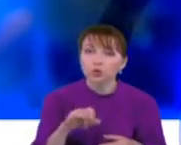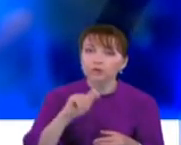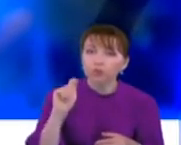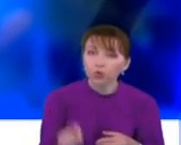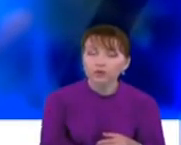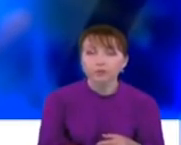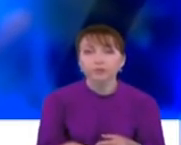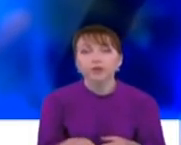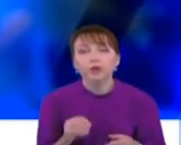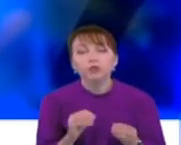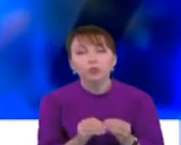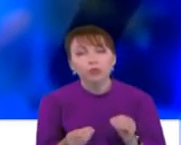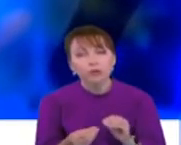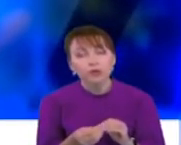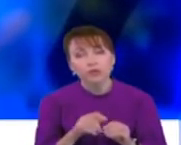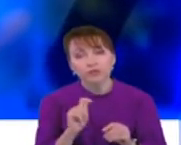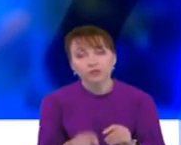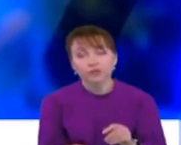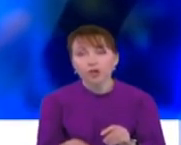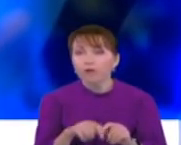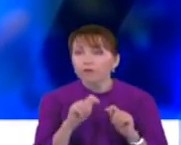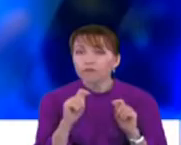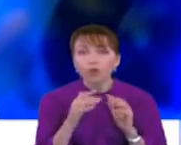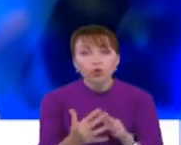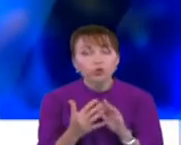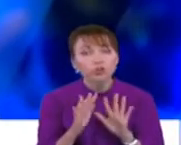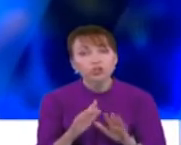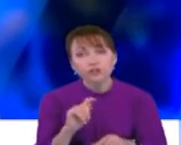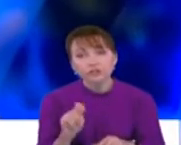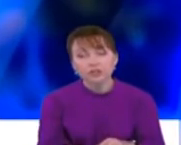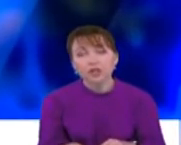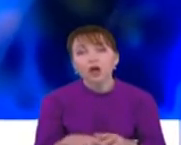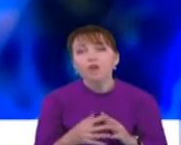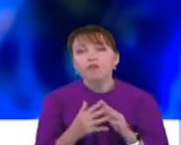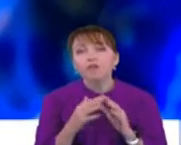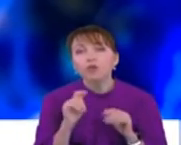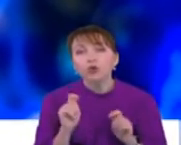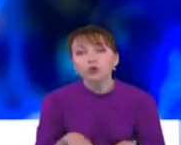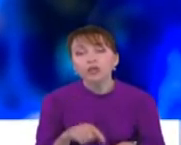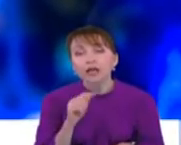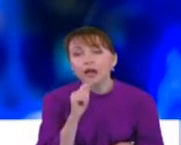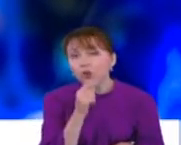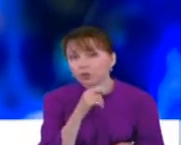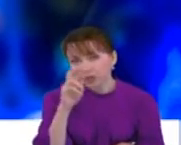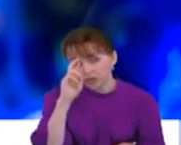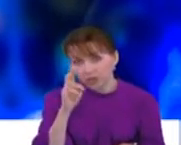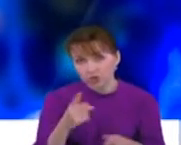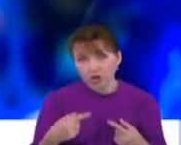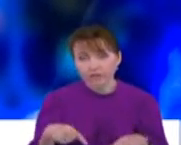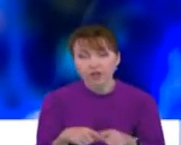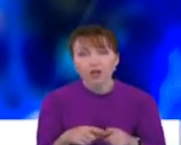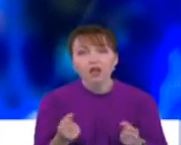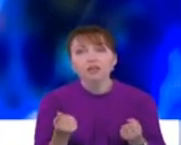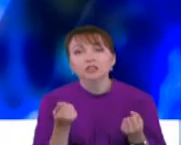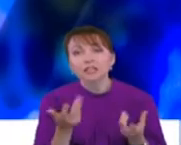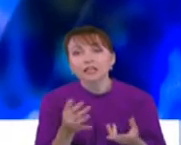до проблематики війн. Воюють не лише військові, воюють економіки держави. І наскільки